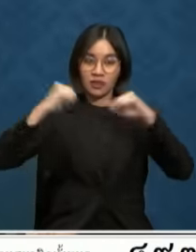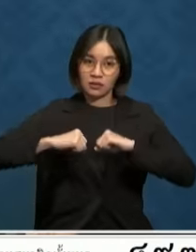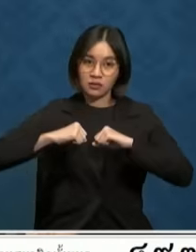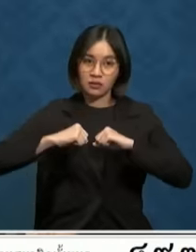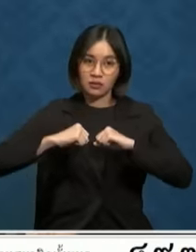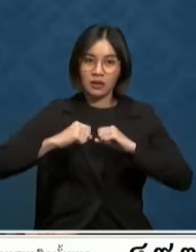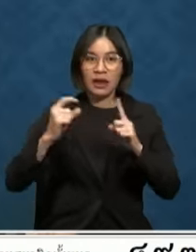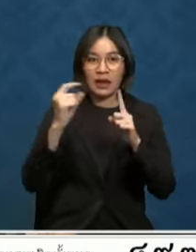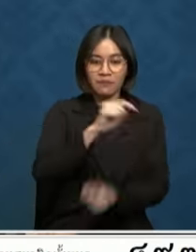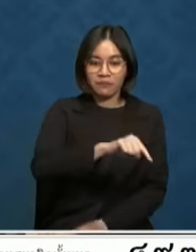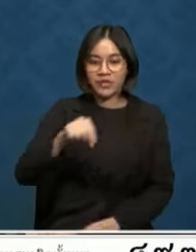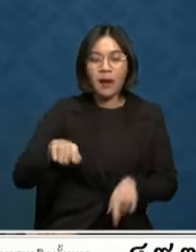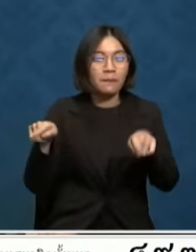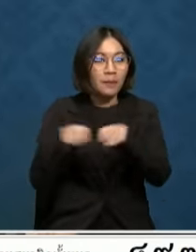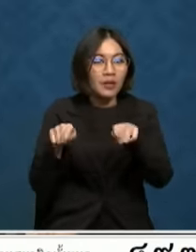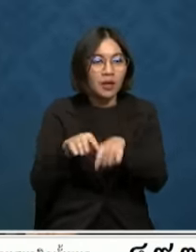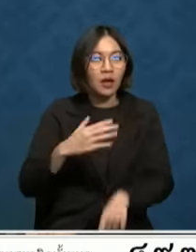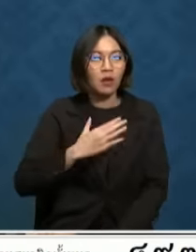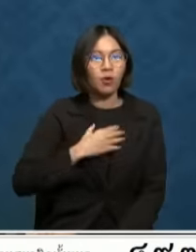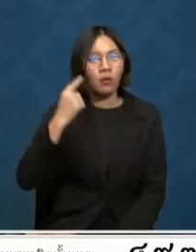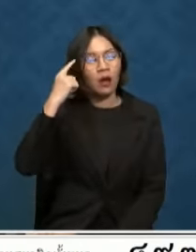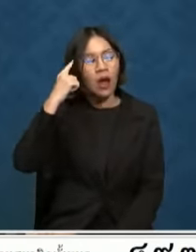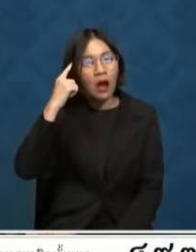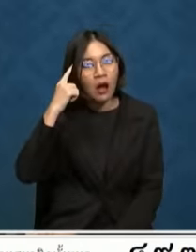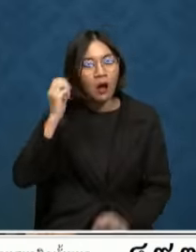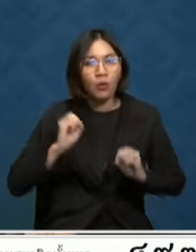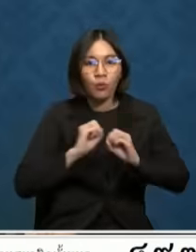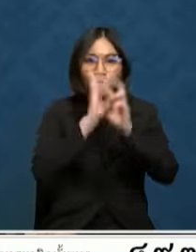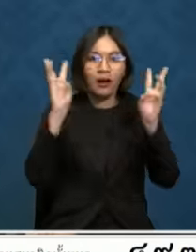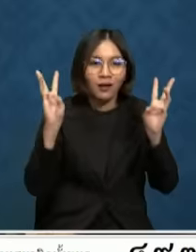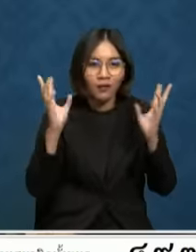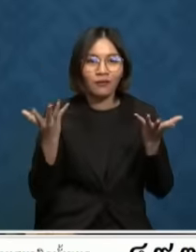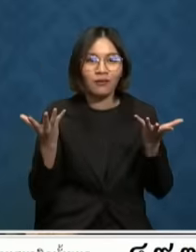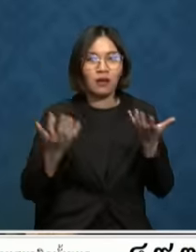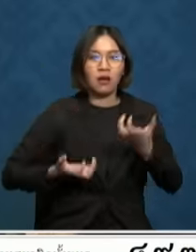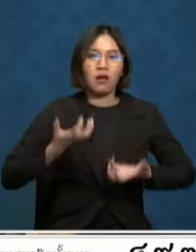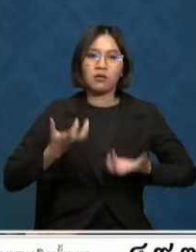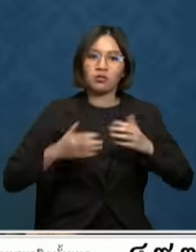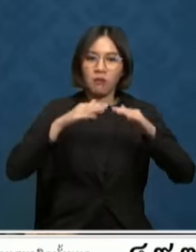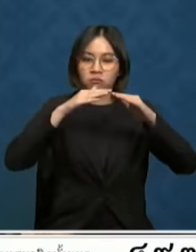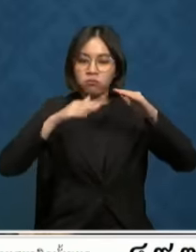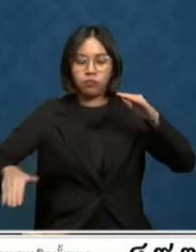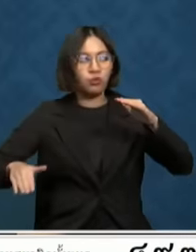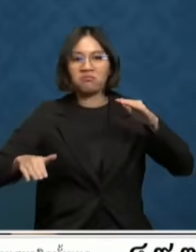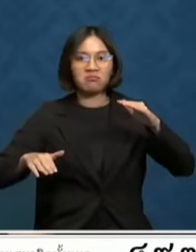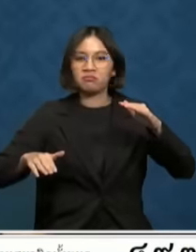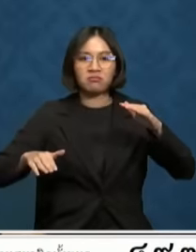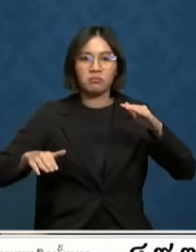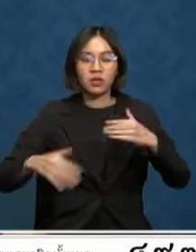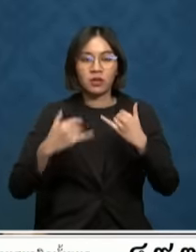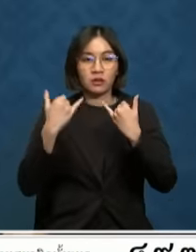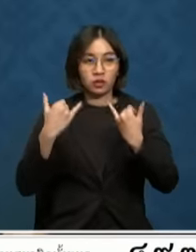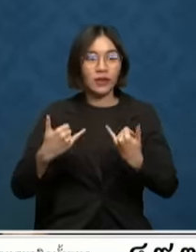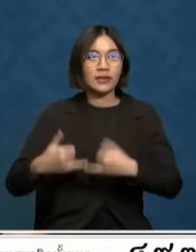กับหรือนี่เหมือนกันผมก็อัศจรรย์ใจเหมือนกันไม่อยากให้ความยุติธรรมมันต่ำมากกว่านี้ครับท่านอยู่สูง